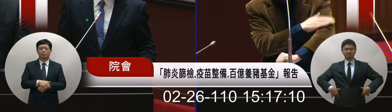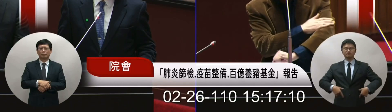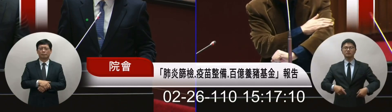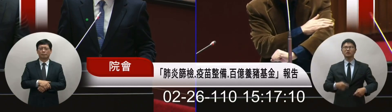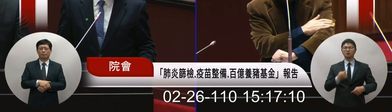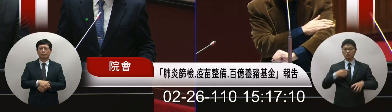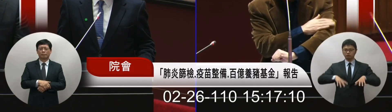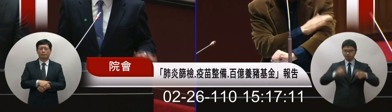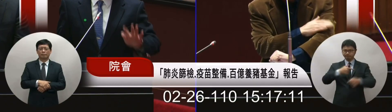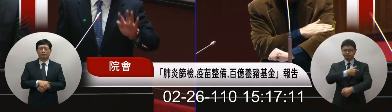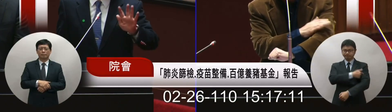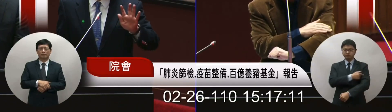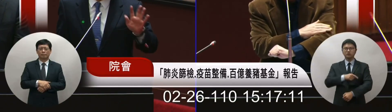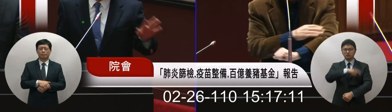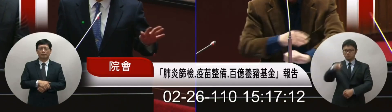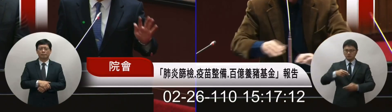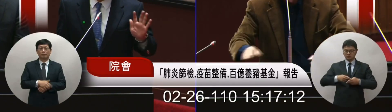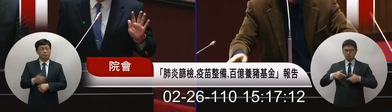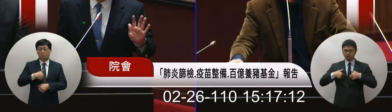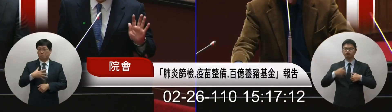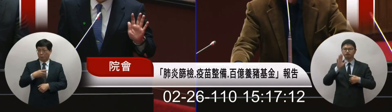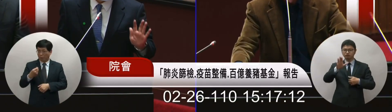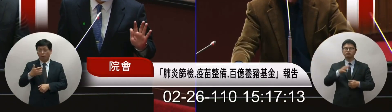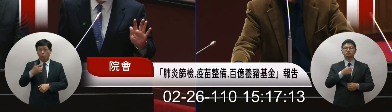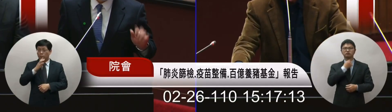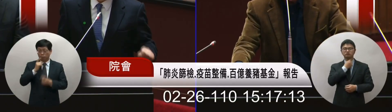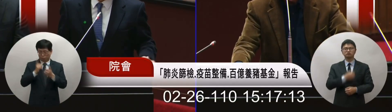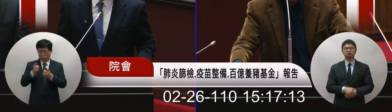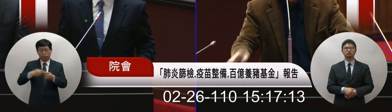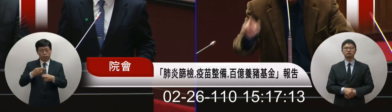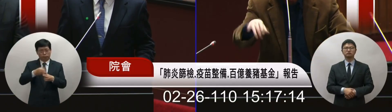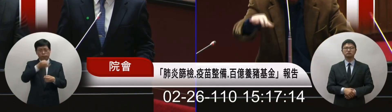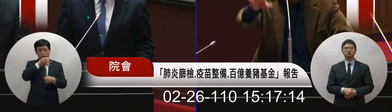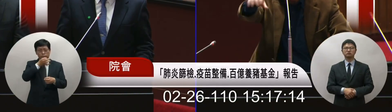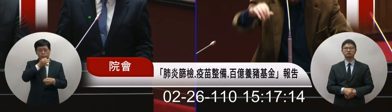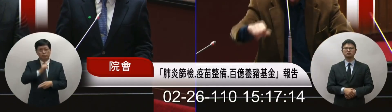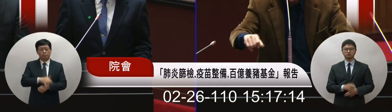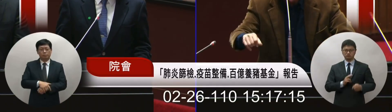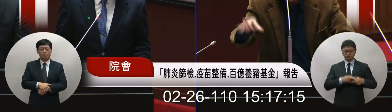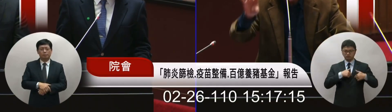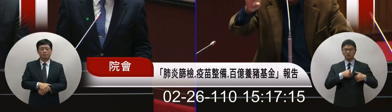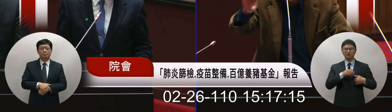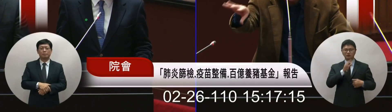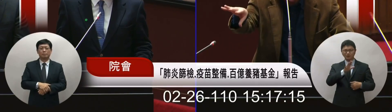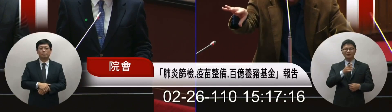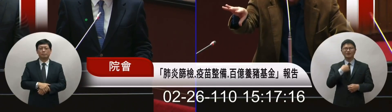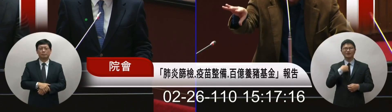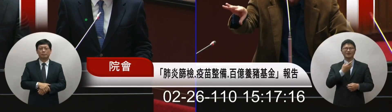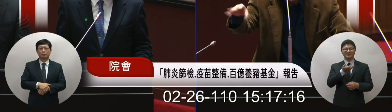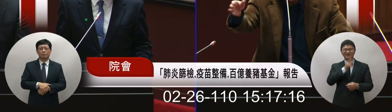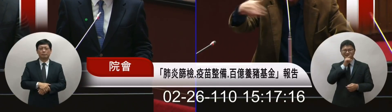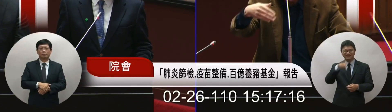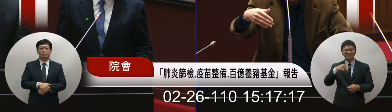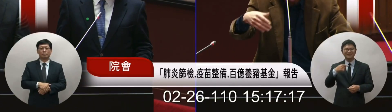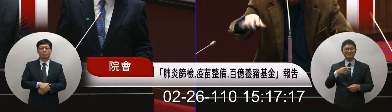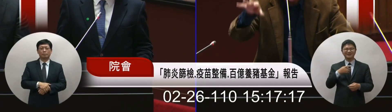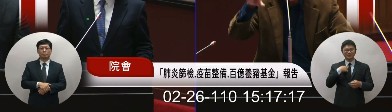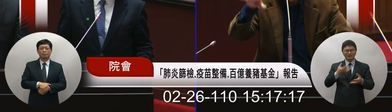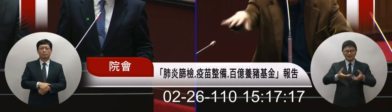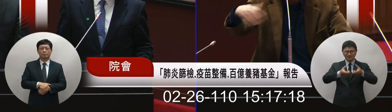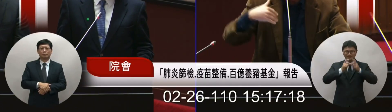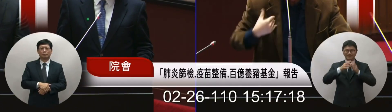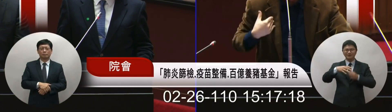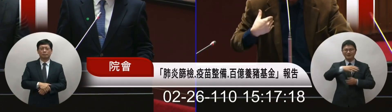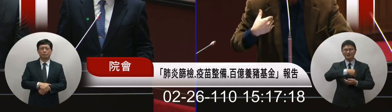哎，我先拍，大家要有信心。 我是对疫苗有信心。 对啦，有信心啦，歹势啦，我讲即句话吼，我甲收转来，就